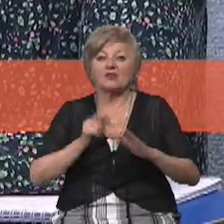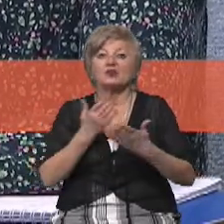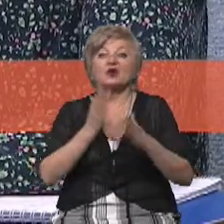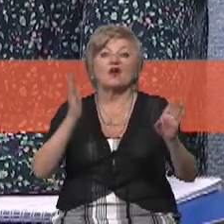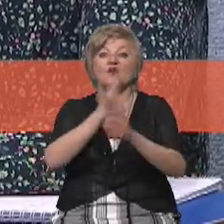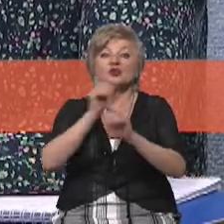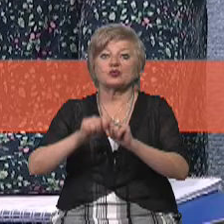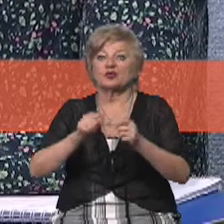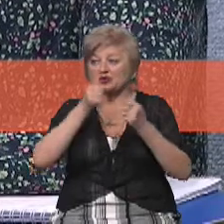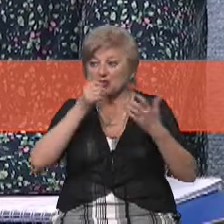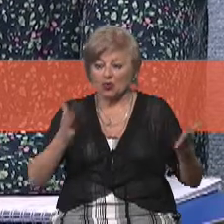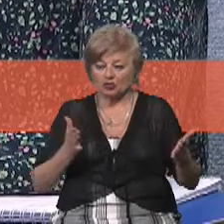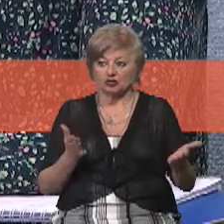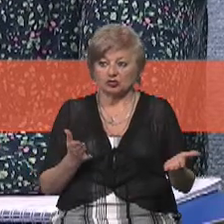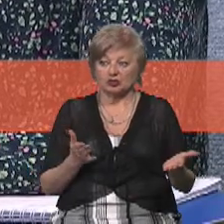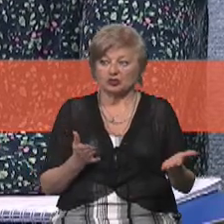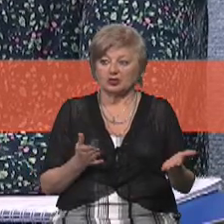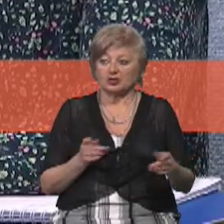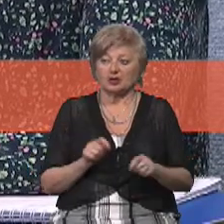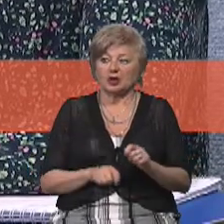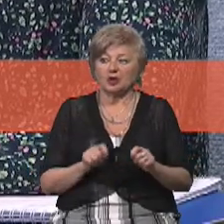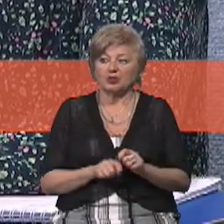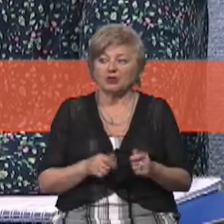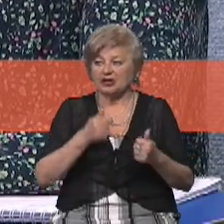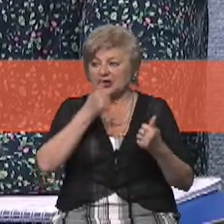не можемо там повітря, ми не можемо поміряти